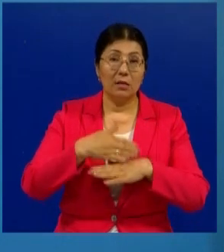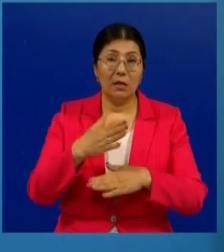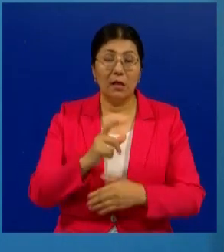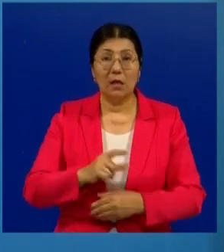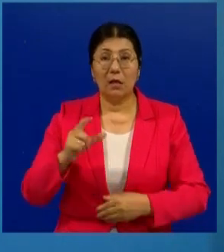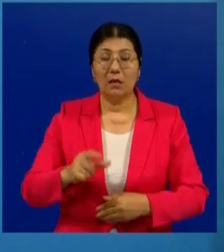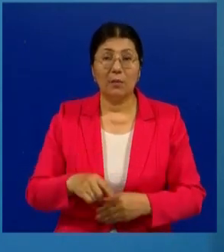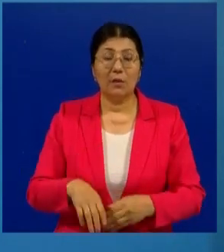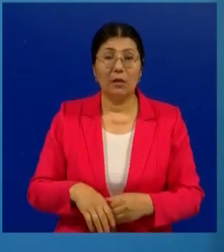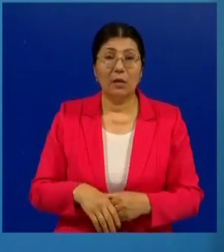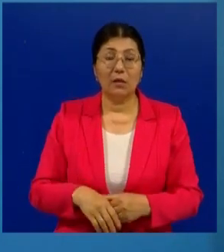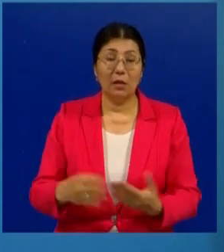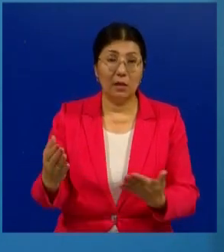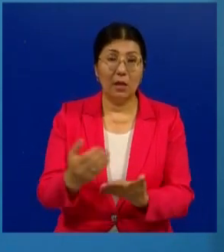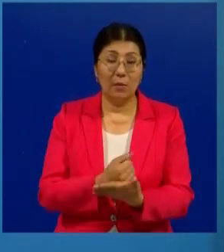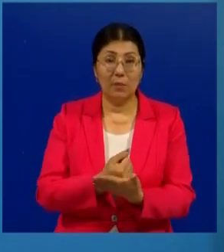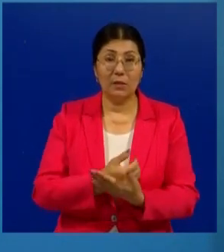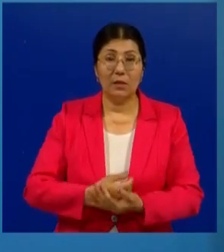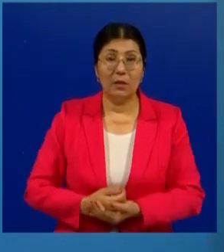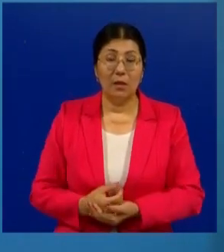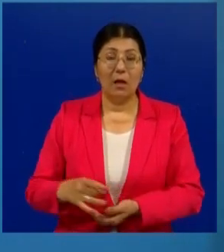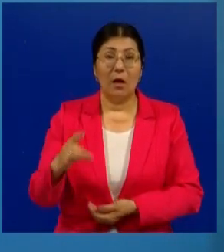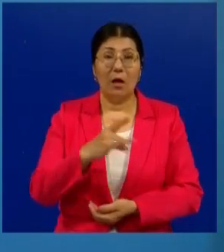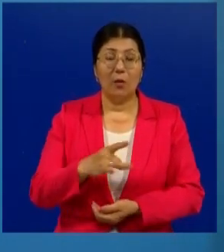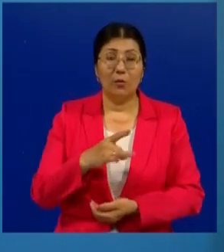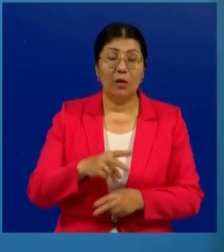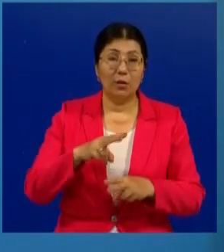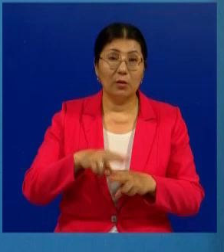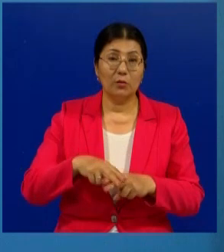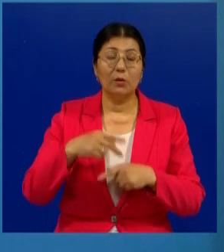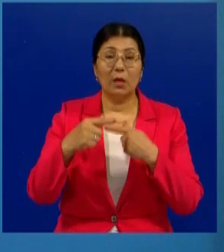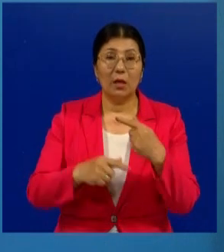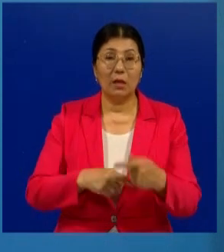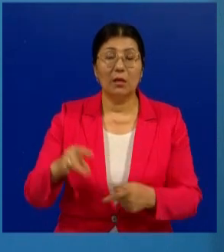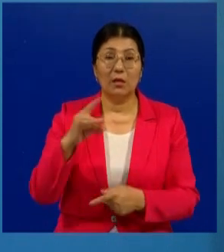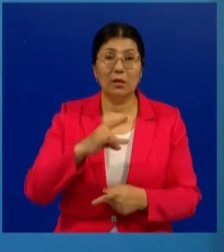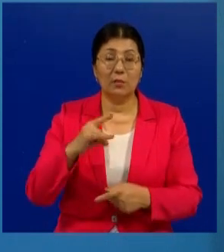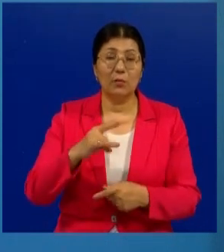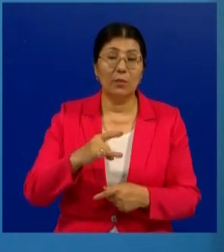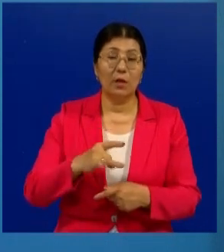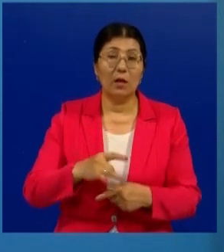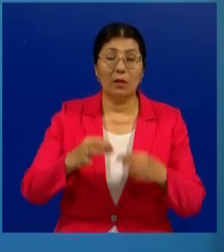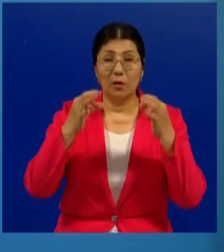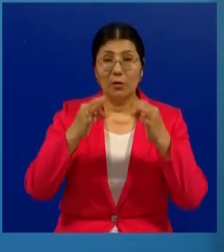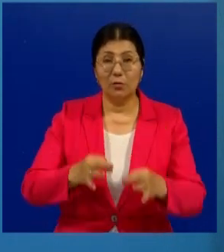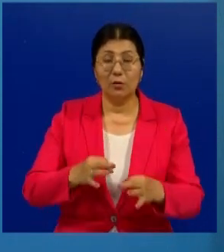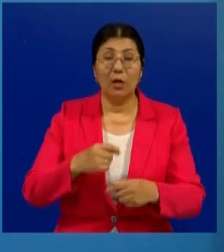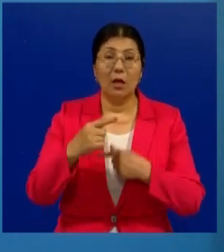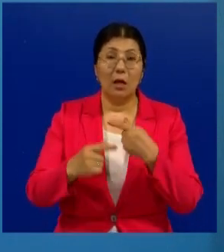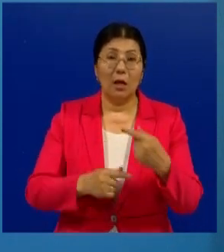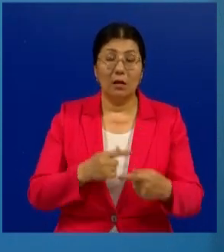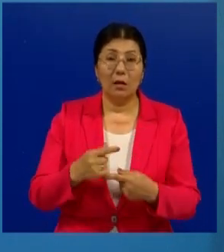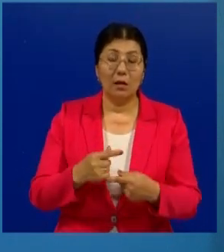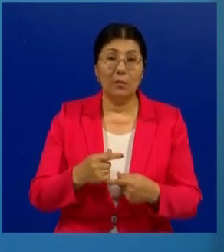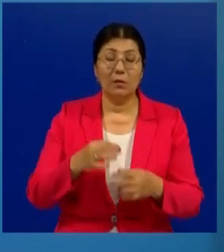соңғы инстанциясын табамыз да, мысалға әуел аудандық сот соттайды, одан кейін республикалық сот соттайды, содан кейін сотталған адамдардың біз